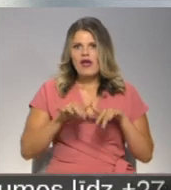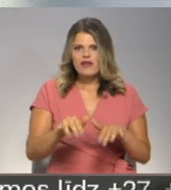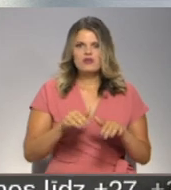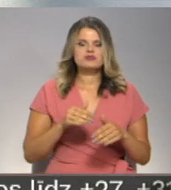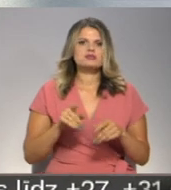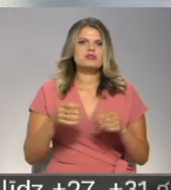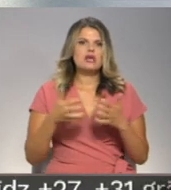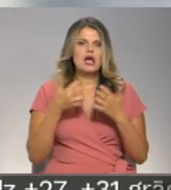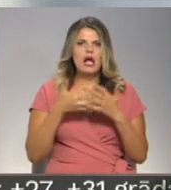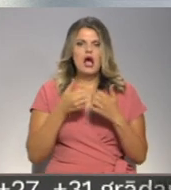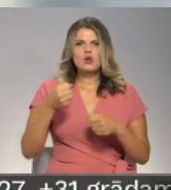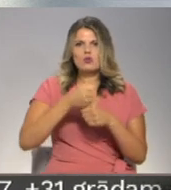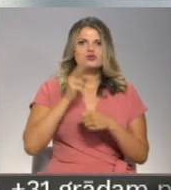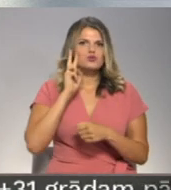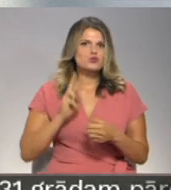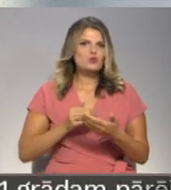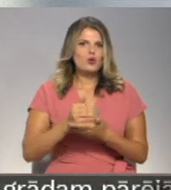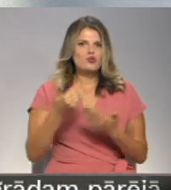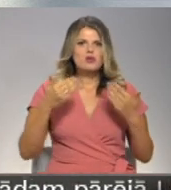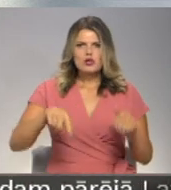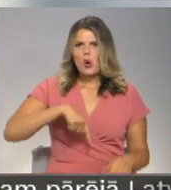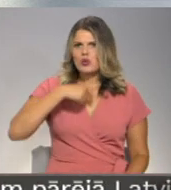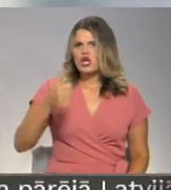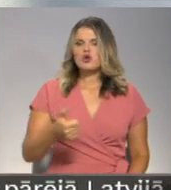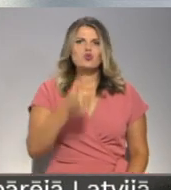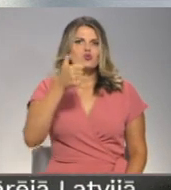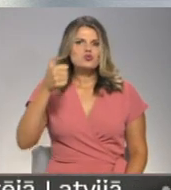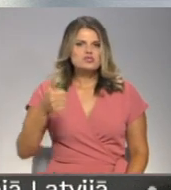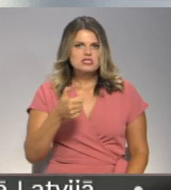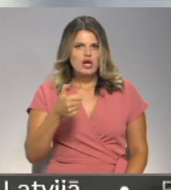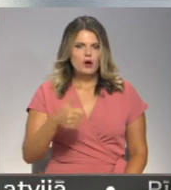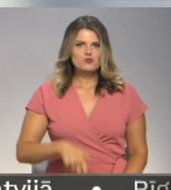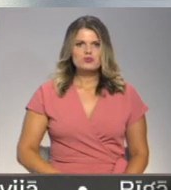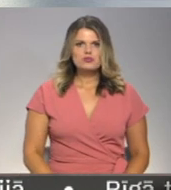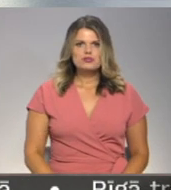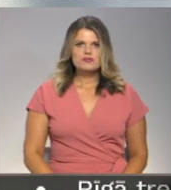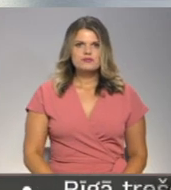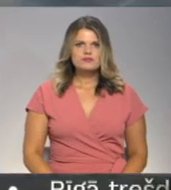erozijas process Karostas jūrmalā turpinās jau daudzus gadus un ziņo TV Kurzeme.